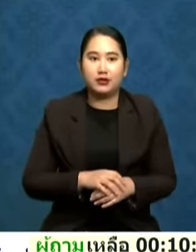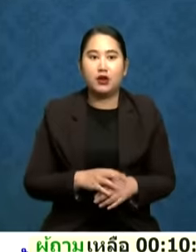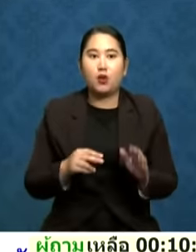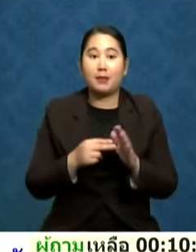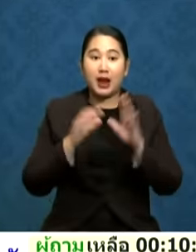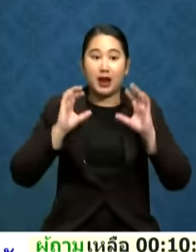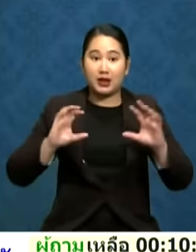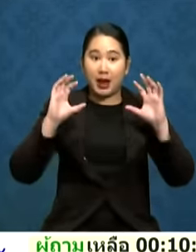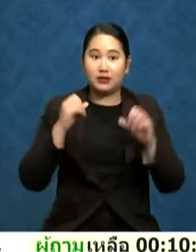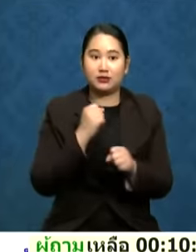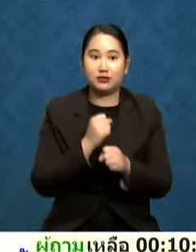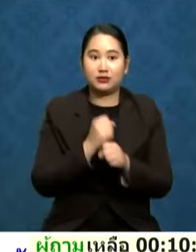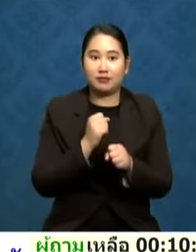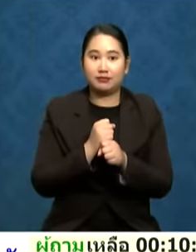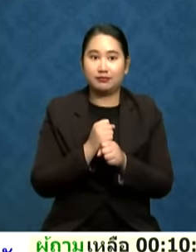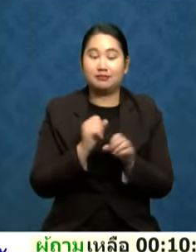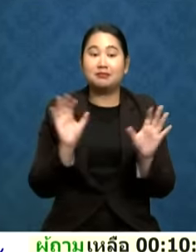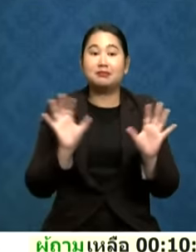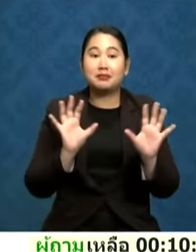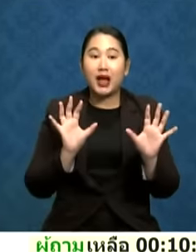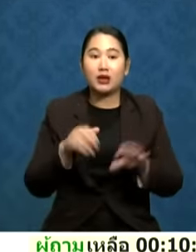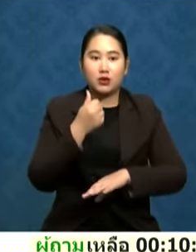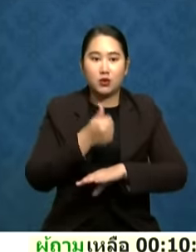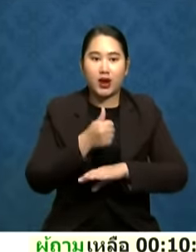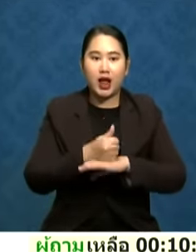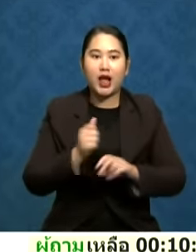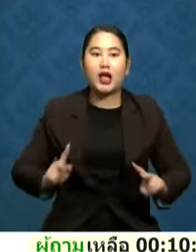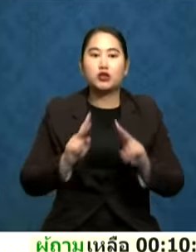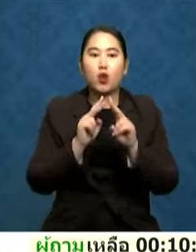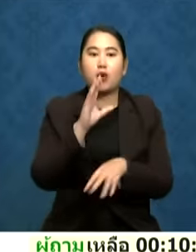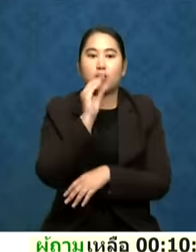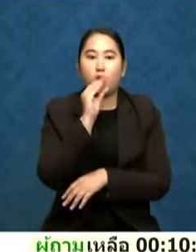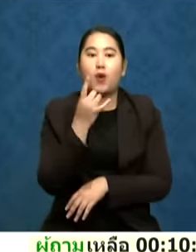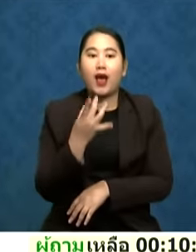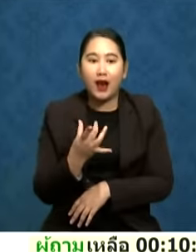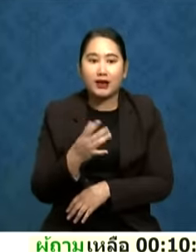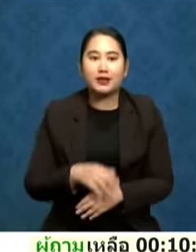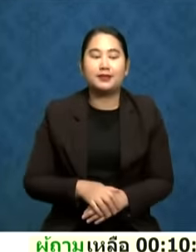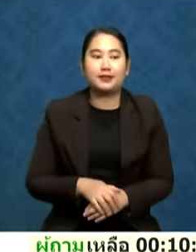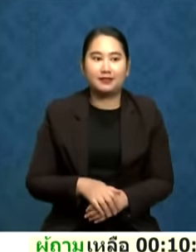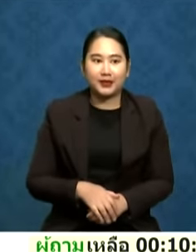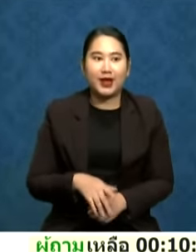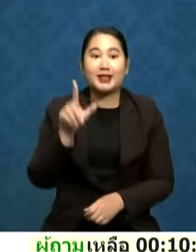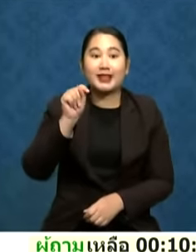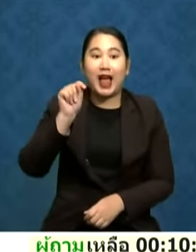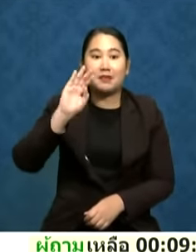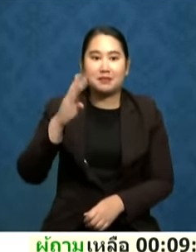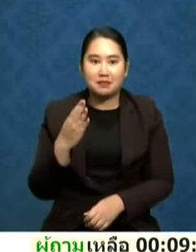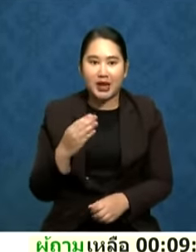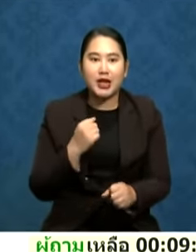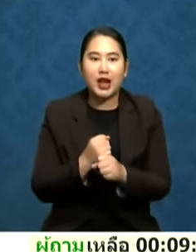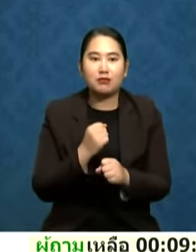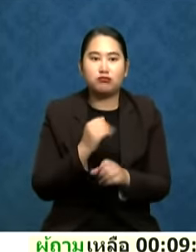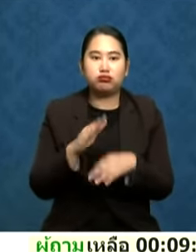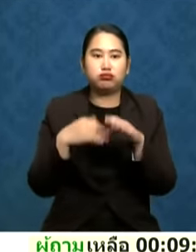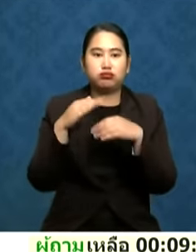ของรัฐบาล ที่ rap idol บางคนได้พูดเอาไ้ว่ากรณีตากใบมีความคืนหน้ามากทสุดในรัฐ